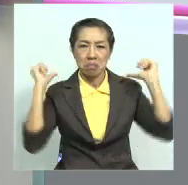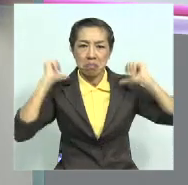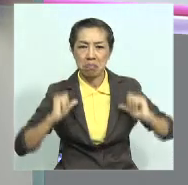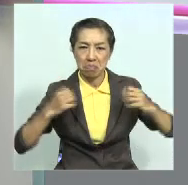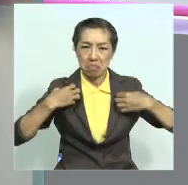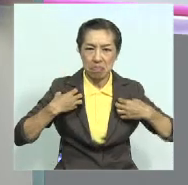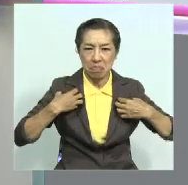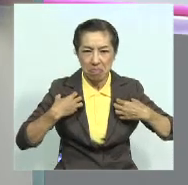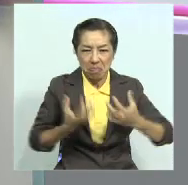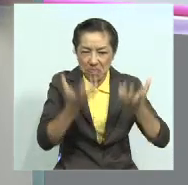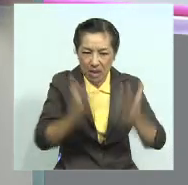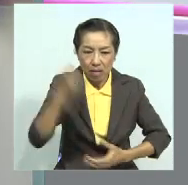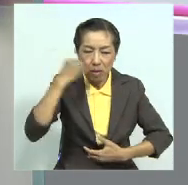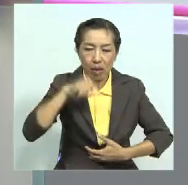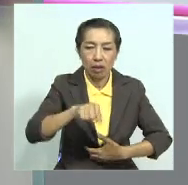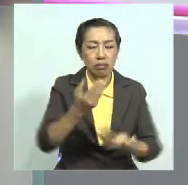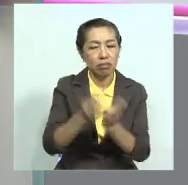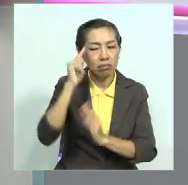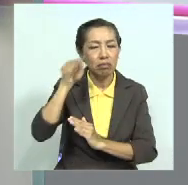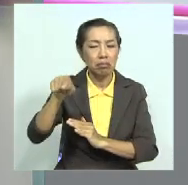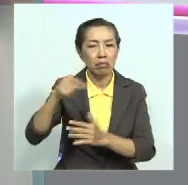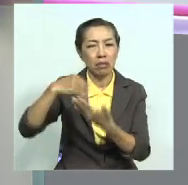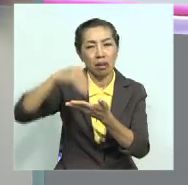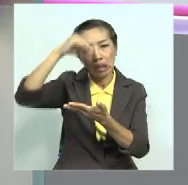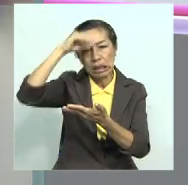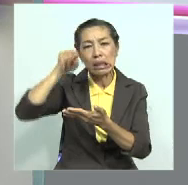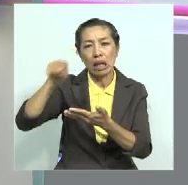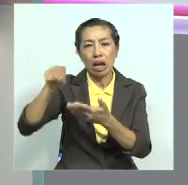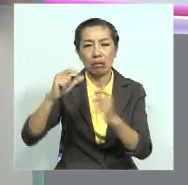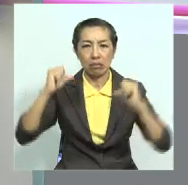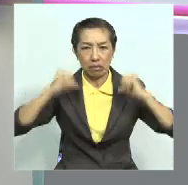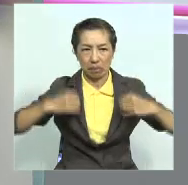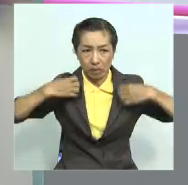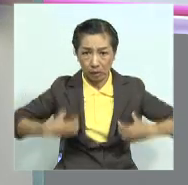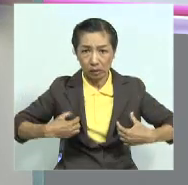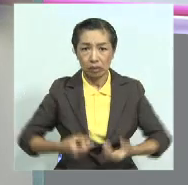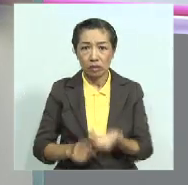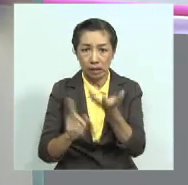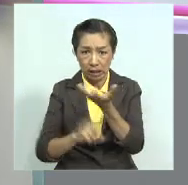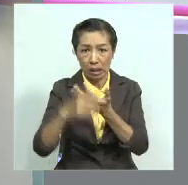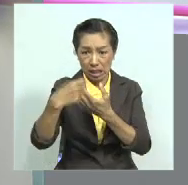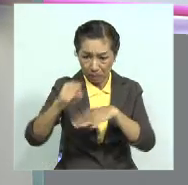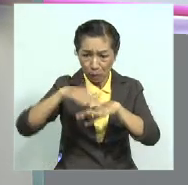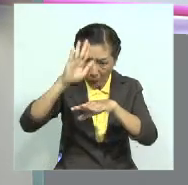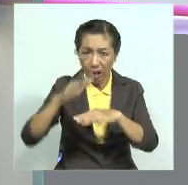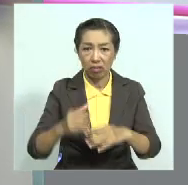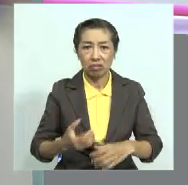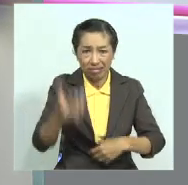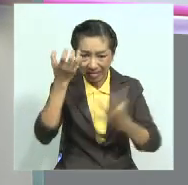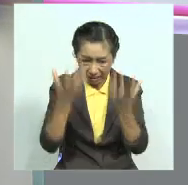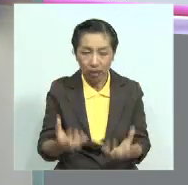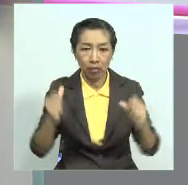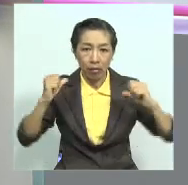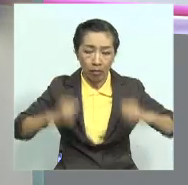ย่างต่อเนื่องทางครอบครัวก็คาดว่าน่าจะเป็นสาเหตุมาจากการแบกกระเป๋านักเรียนที่หนักกว่า10กิโลกรัมนะครับหลังจากมีข่าวนี้ออกมา